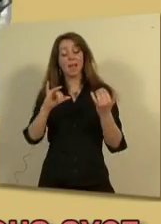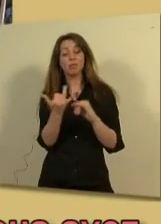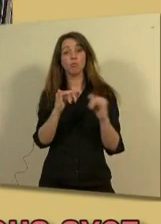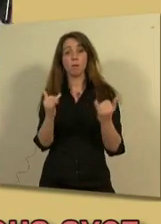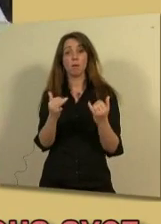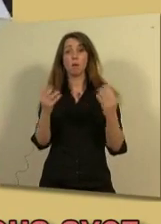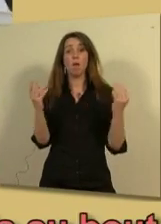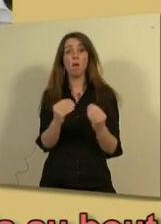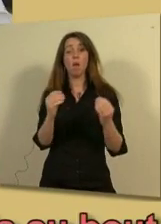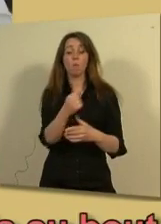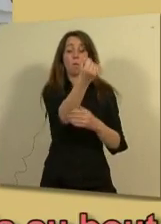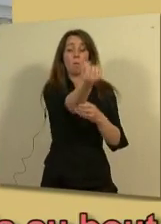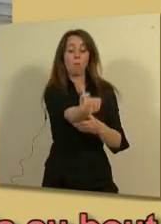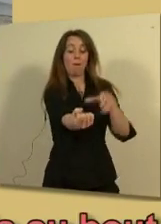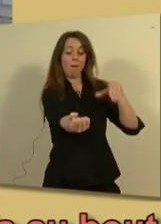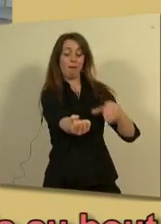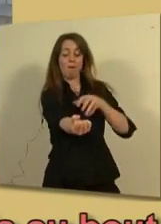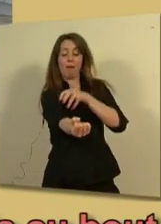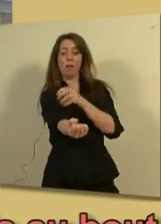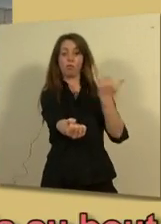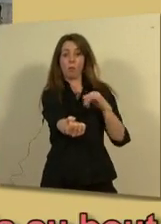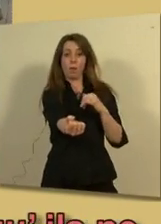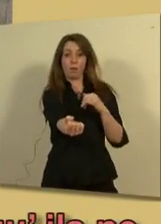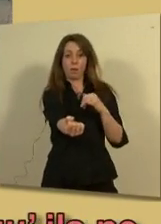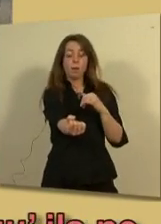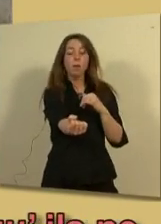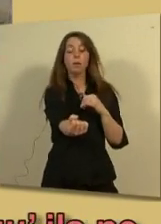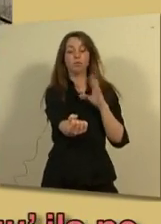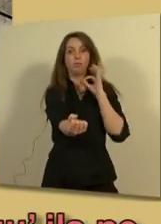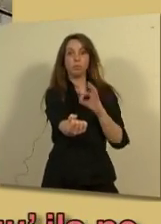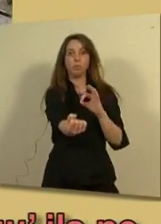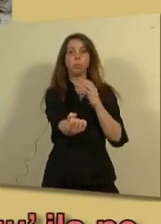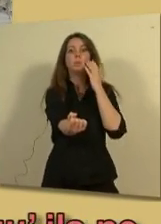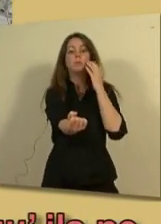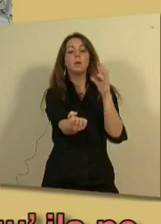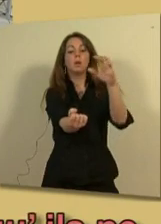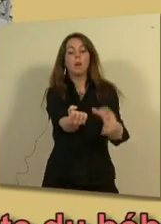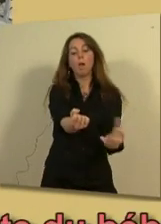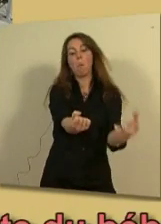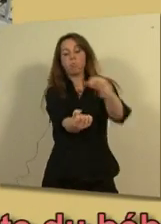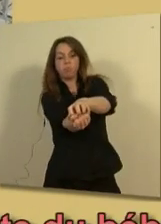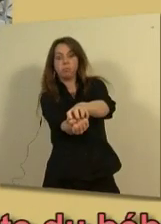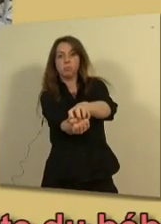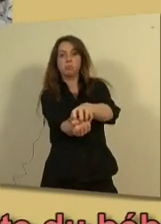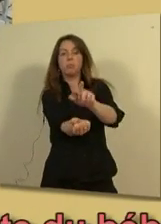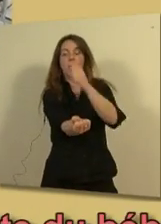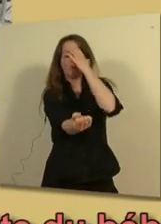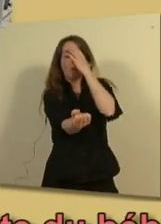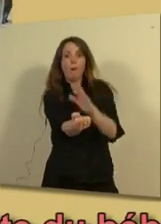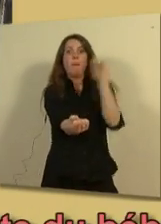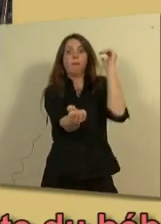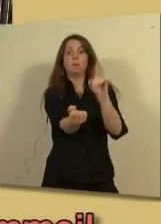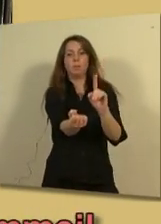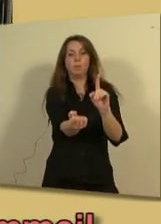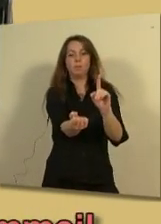C'est très bien, les petits jouets, vous les avez mis au bout du berceau pour que justement ils ne tombent pas sur la tête du bébé pendant son